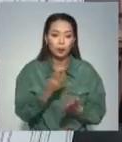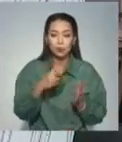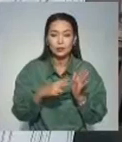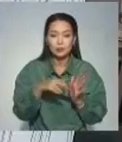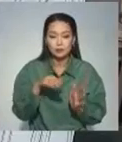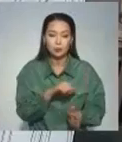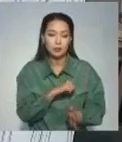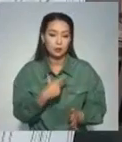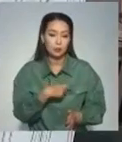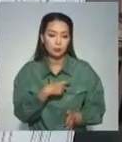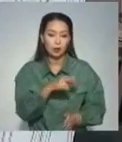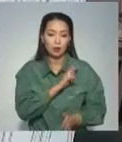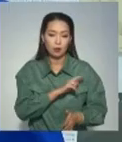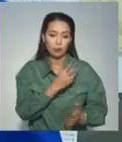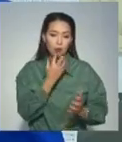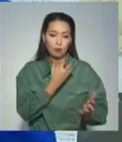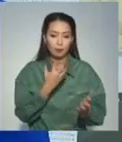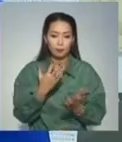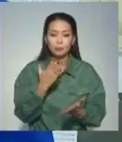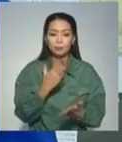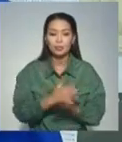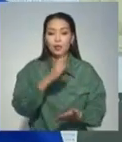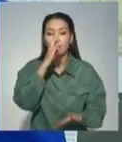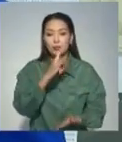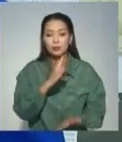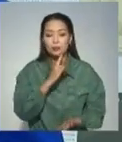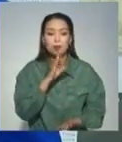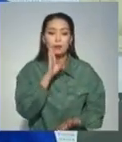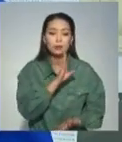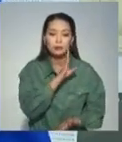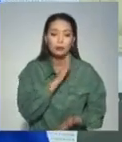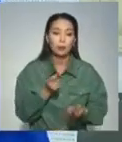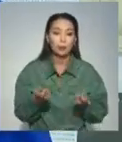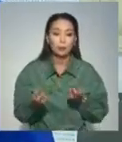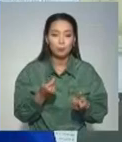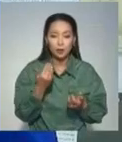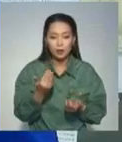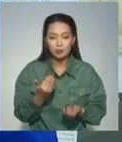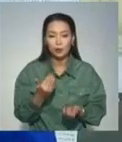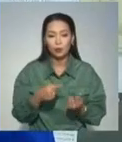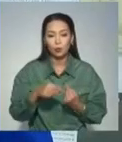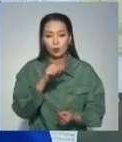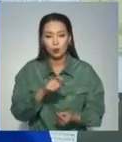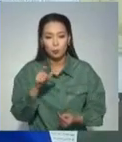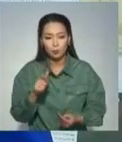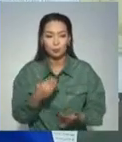астамы өзін-өзі жұмыспен қамтығандар. Қазақстанда әйелдер басқаратын кәсіпорындардың